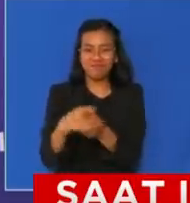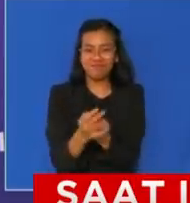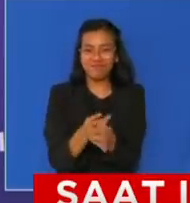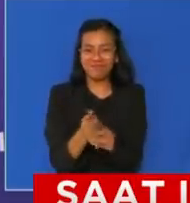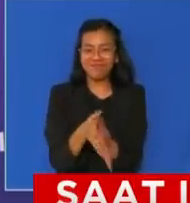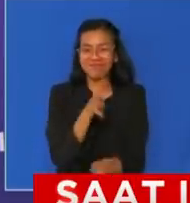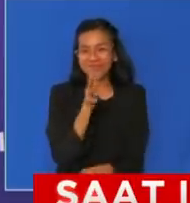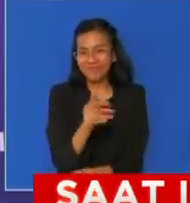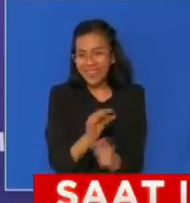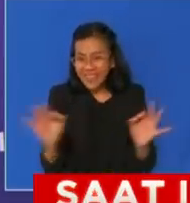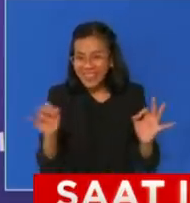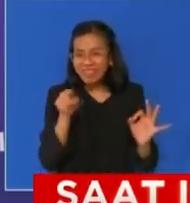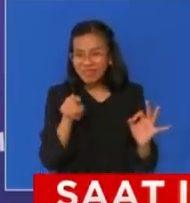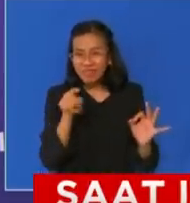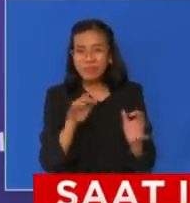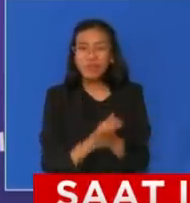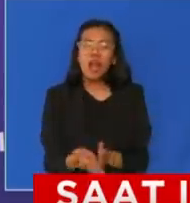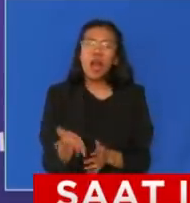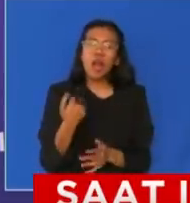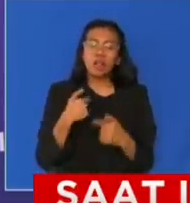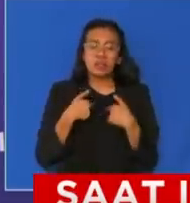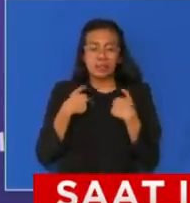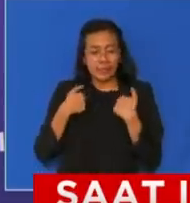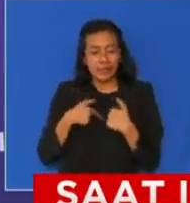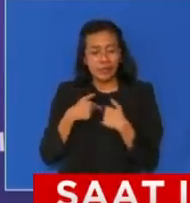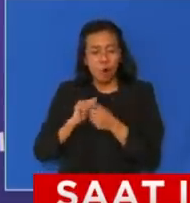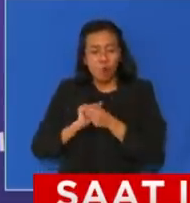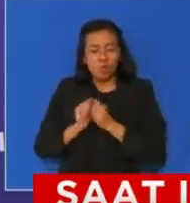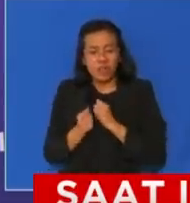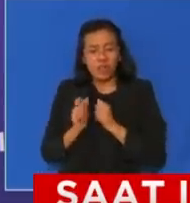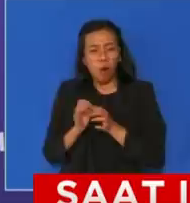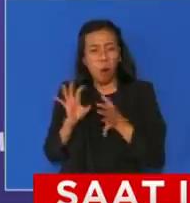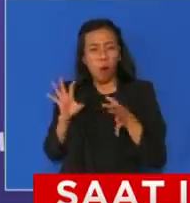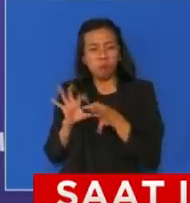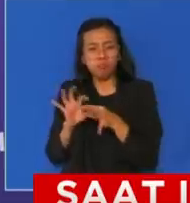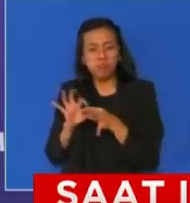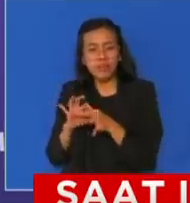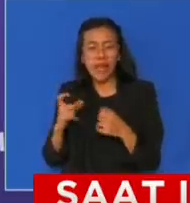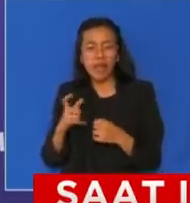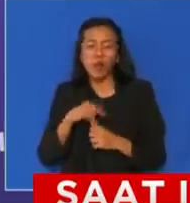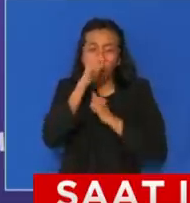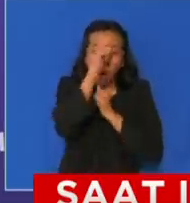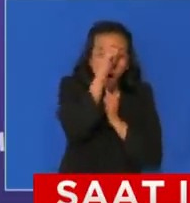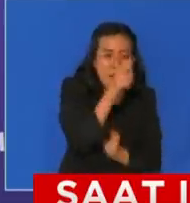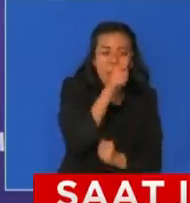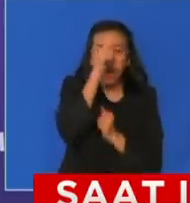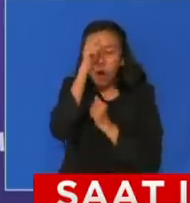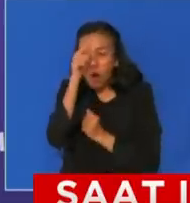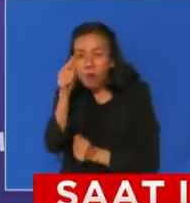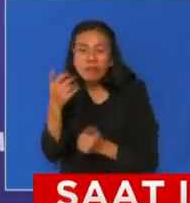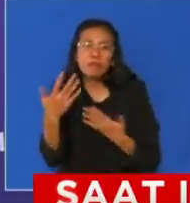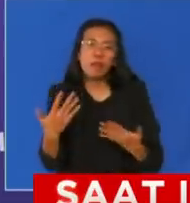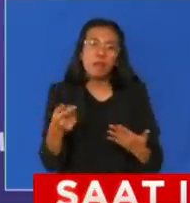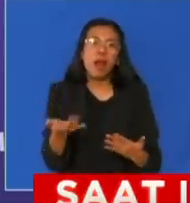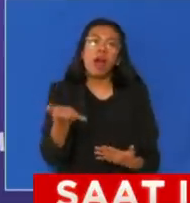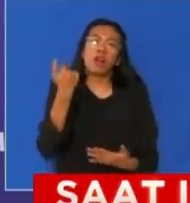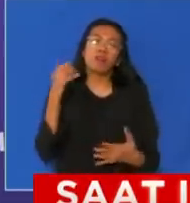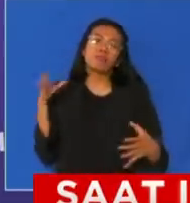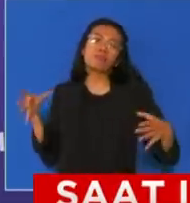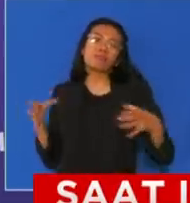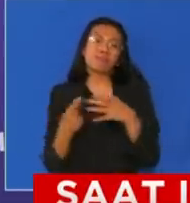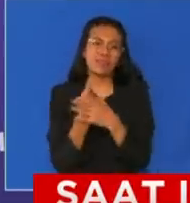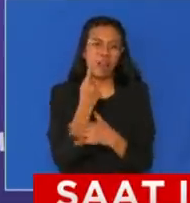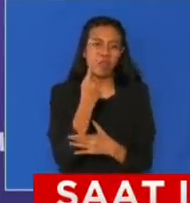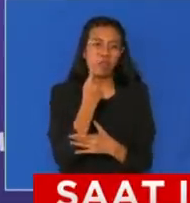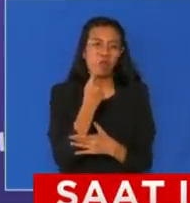kita diuji gotong-royong kita diuji tenggang rasa kita diuji Mari bersatu